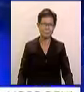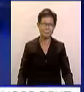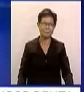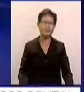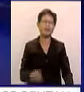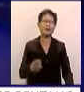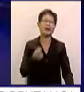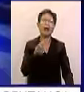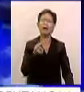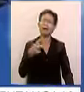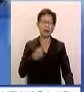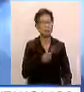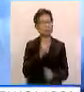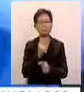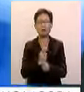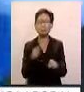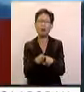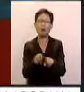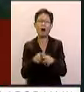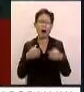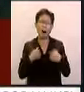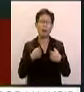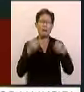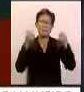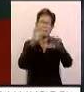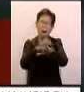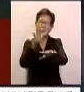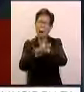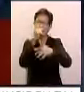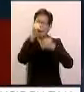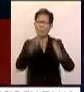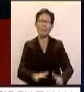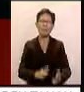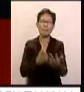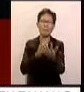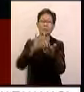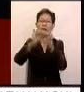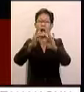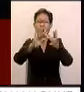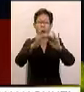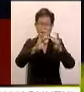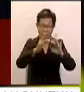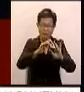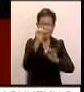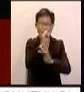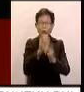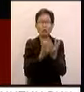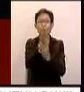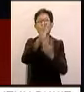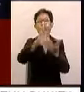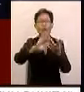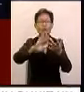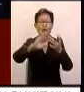Harga kami tetap sama. Walaupun memiliki jutaan peminat yang melayari lagu-lagu mereka menerusi media sosial, namun